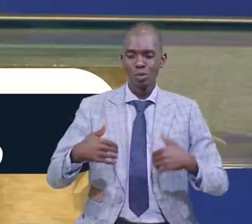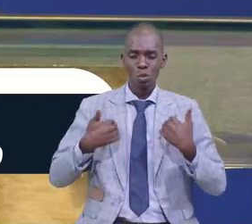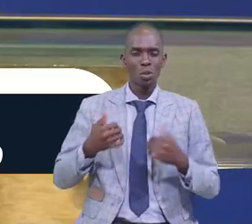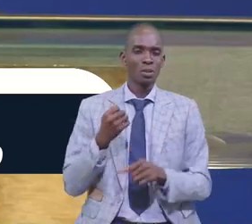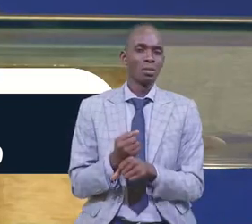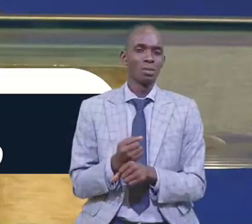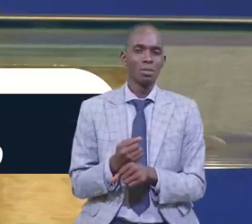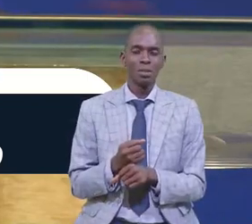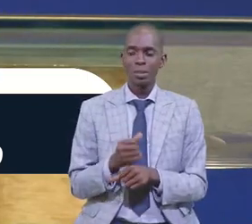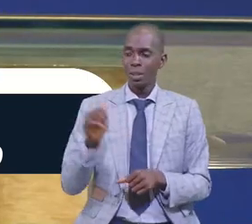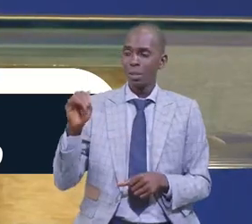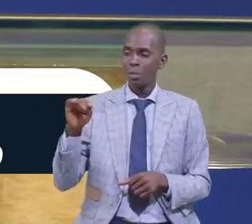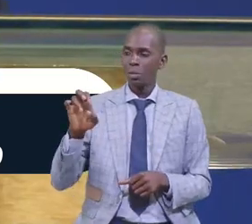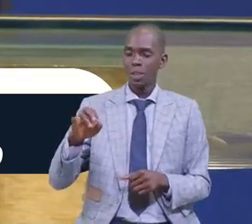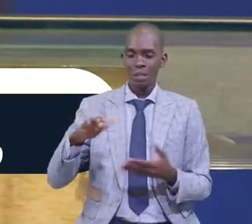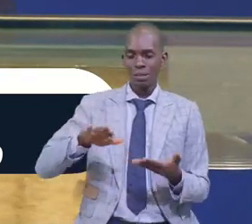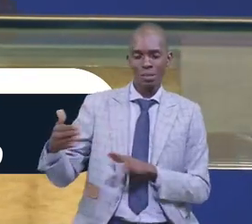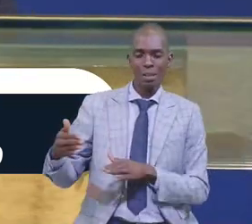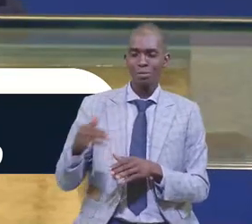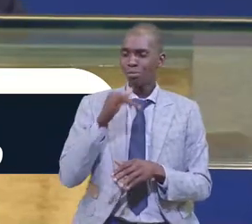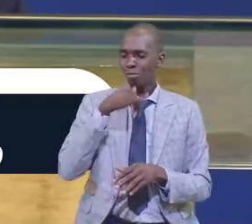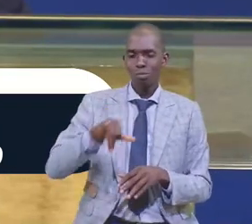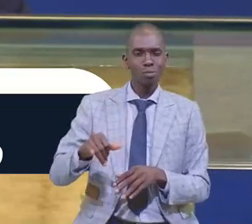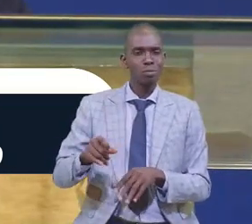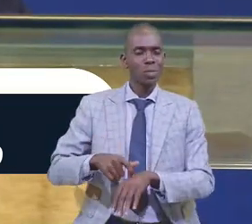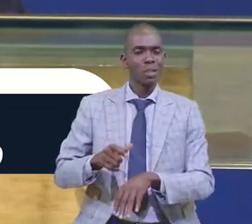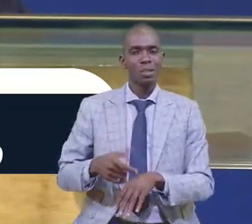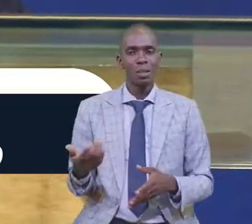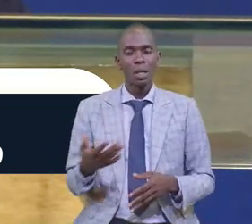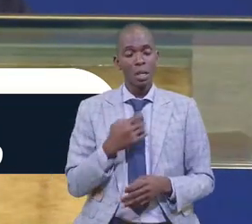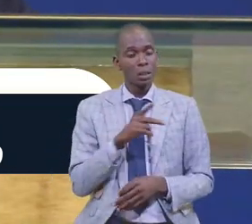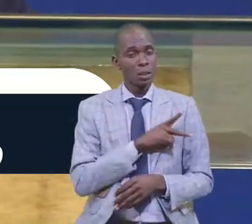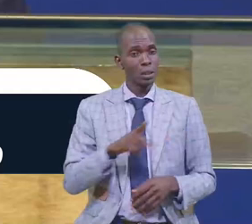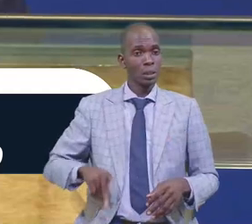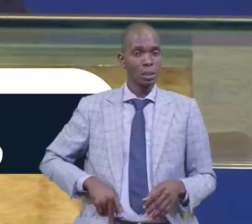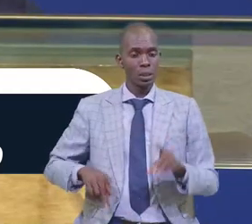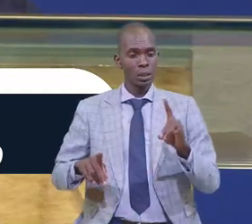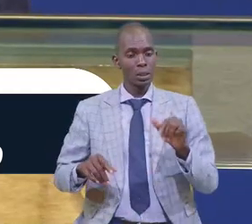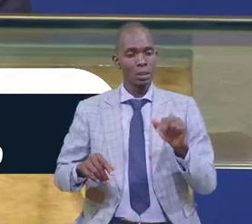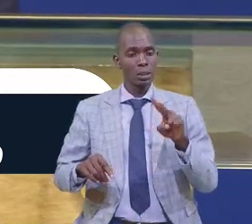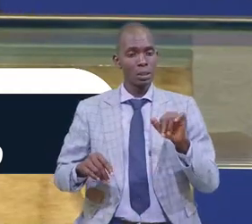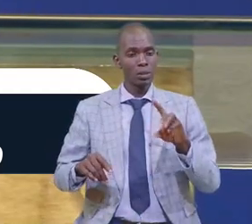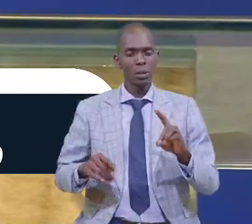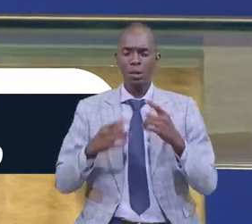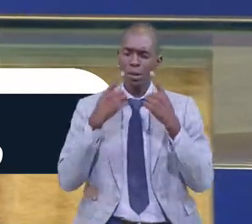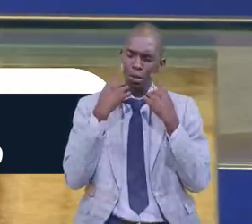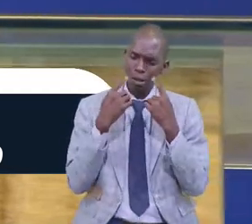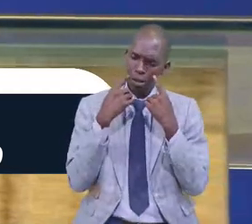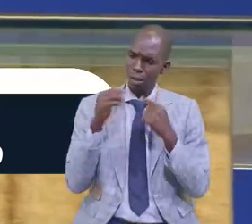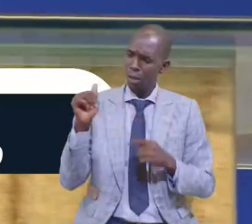prématurément. Abner était mort soudainement. Et le roi, oui, s'est lamenté. Oh,